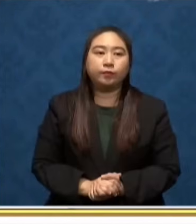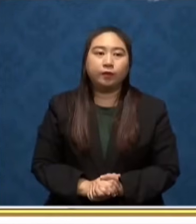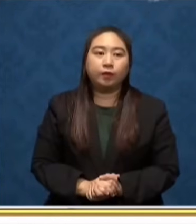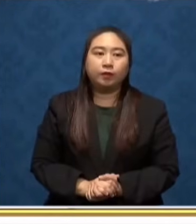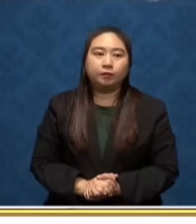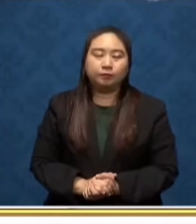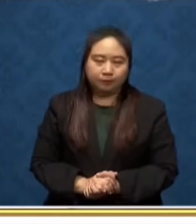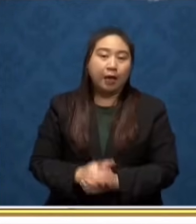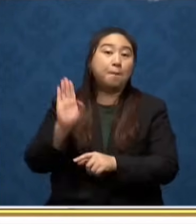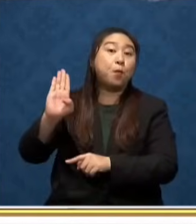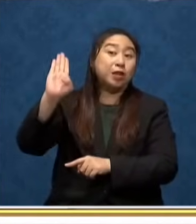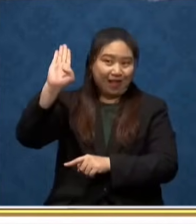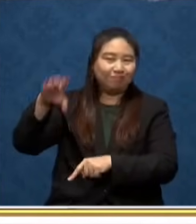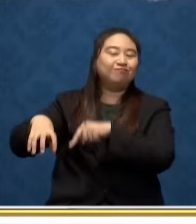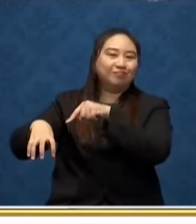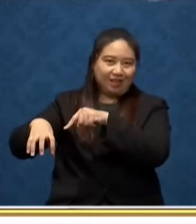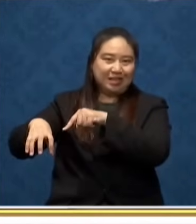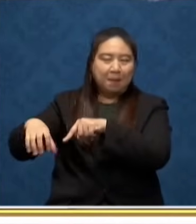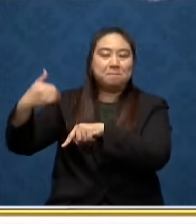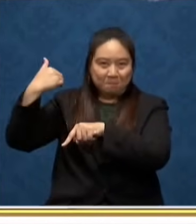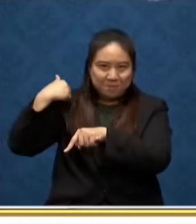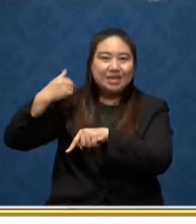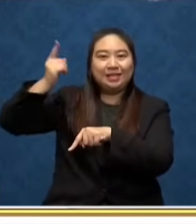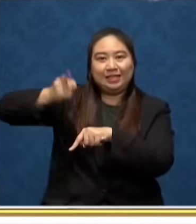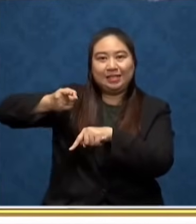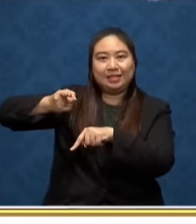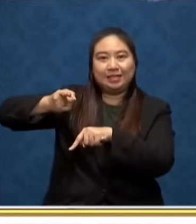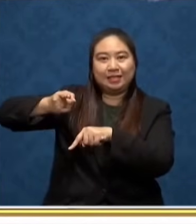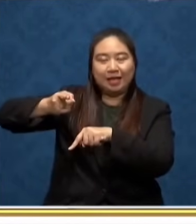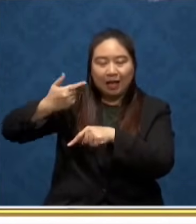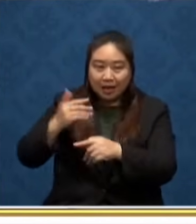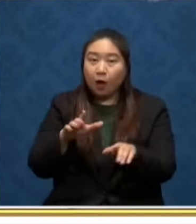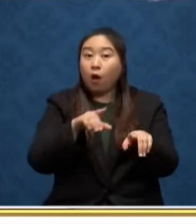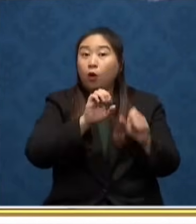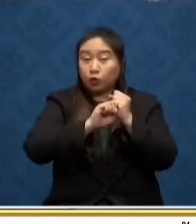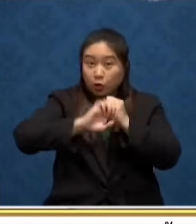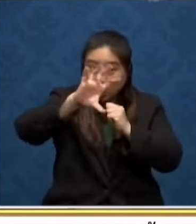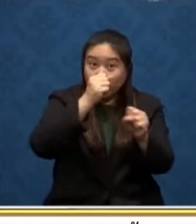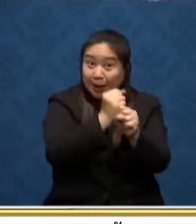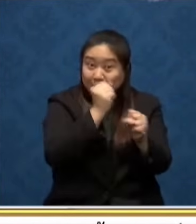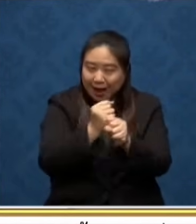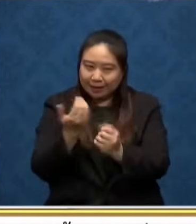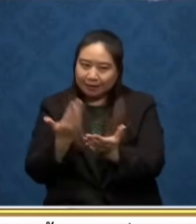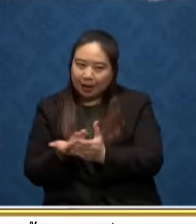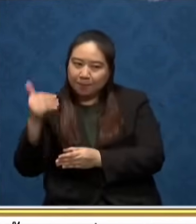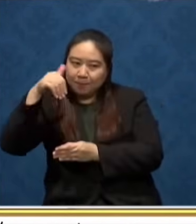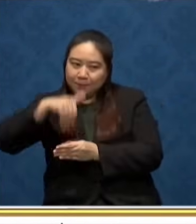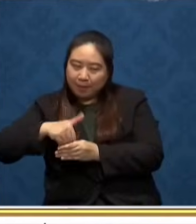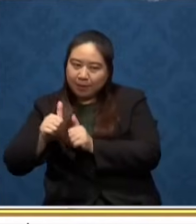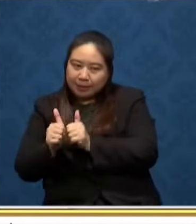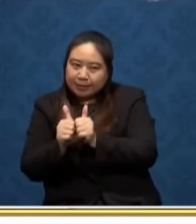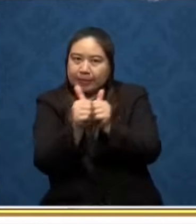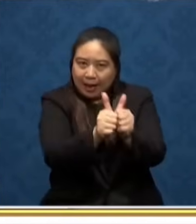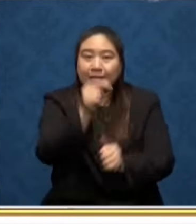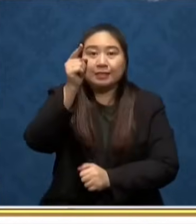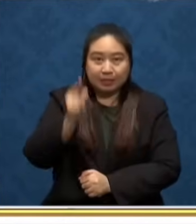พบว่าบริษัททาลอนเน็ตจำกัดมีตัวตนอยู่จริงค่ะได้รับการประมูลงานจากกสทช.จริงตามที่แหล่งข่าวแจ้งมาโดย